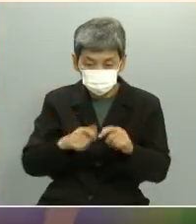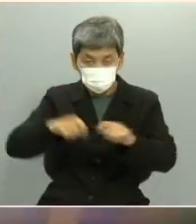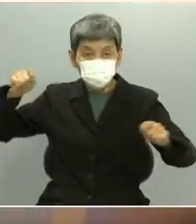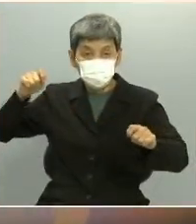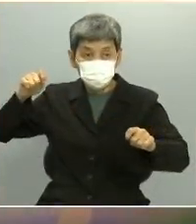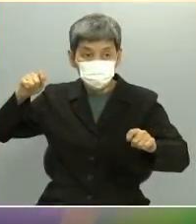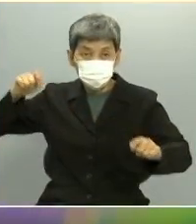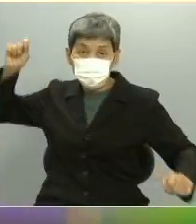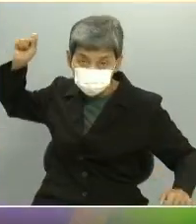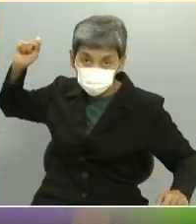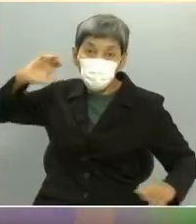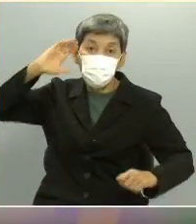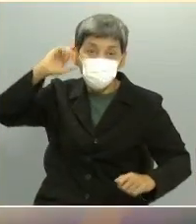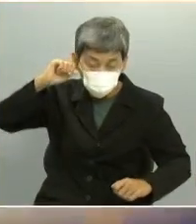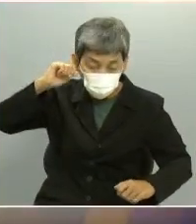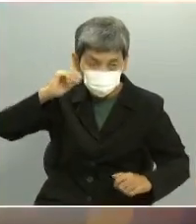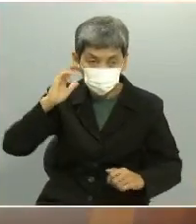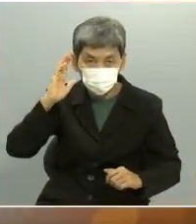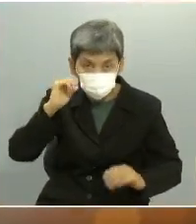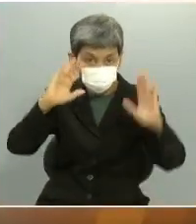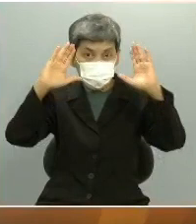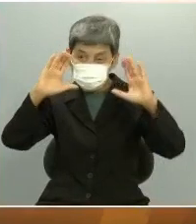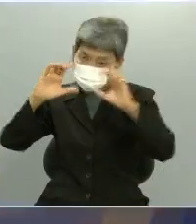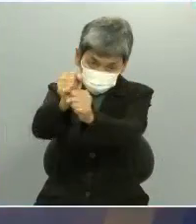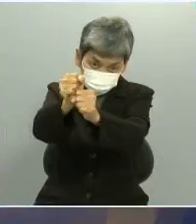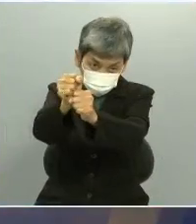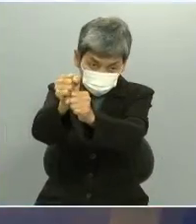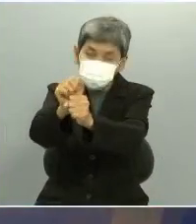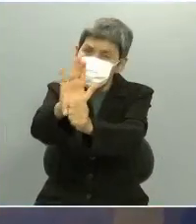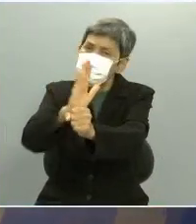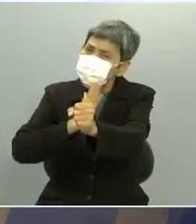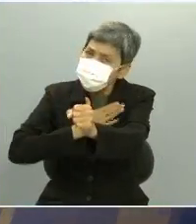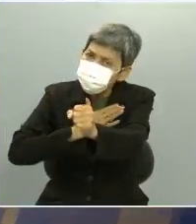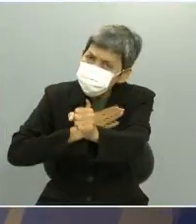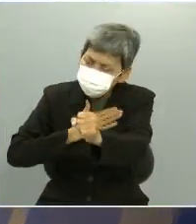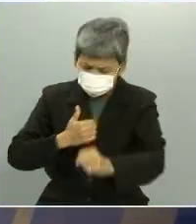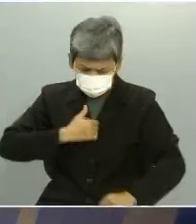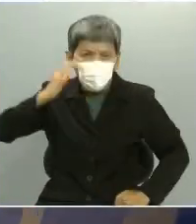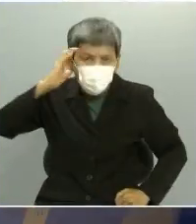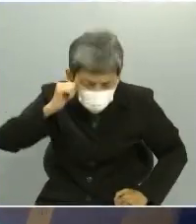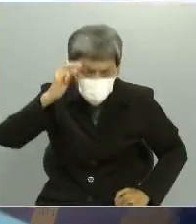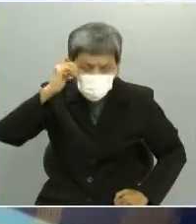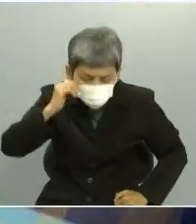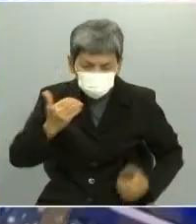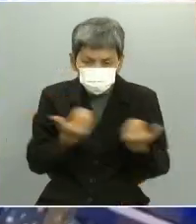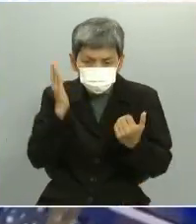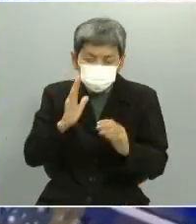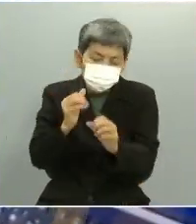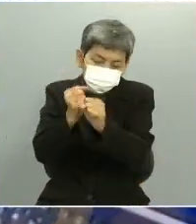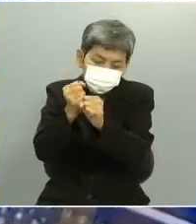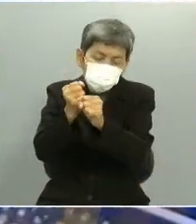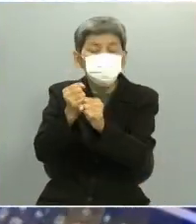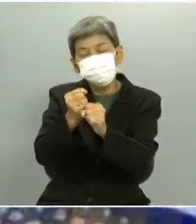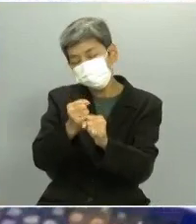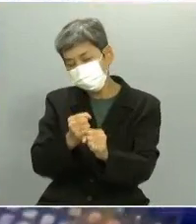มาคล้ายจะทำร้ายพ่อพ่อบอกจับค้อนแล้วบอกลูกว่าใจเย็นๆนี่พ่อเองลูกชายจึงยอมปล่อยค้อน